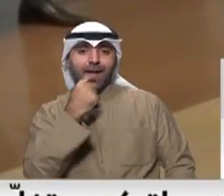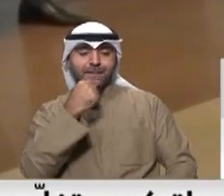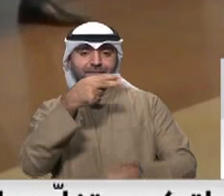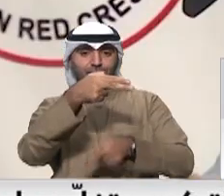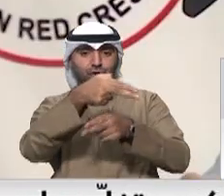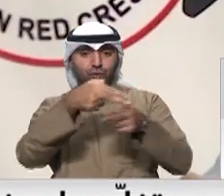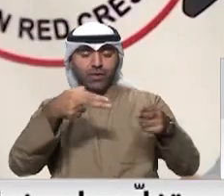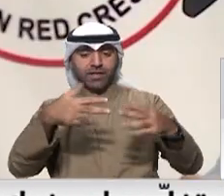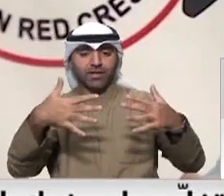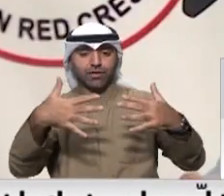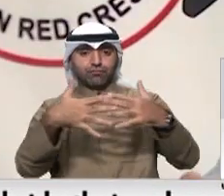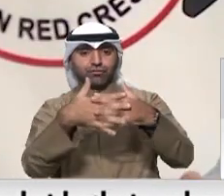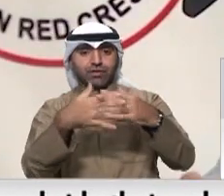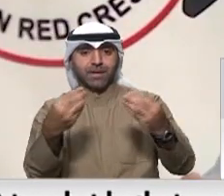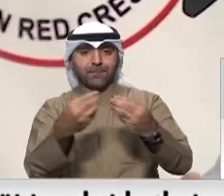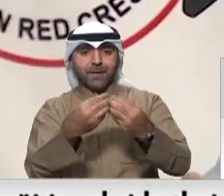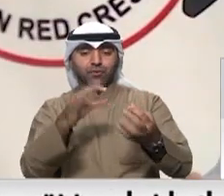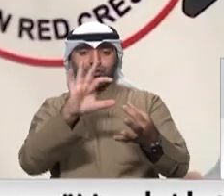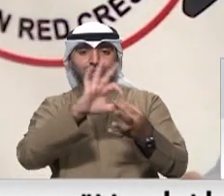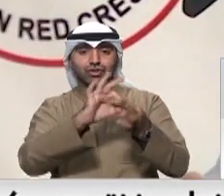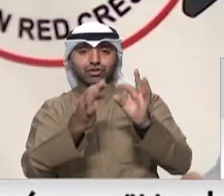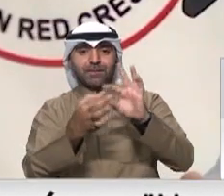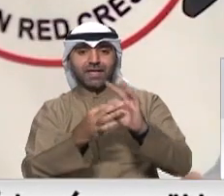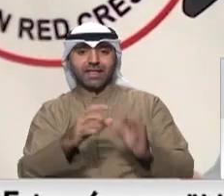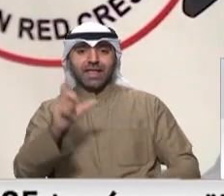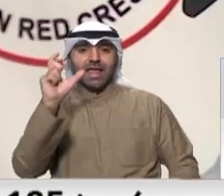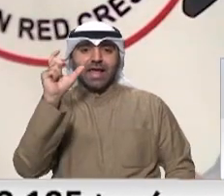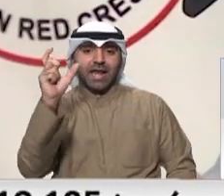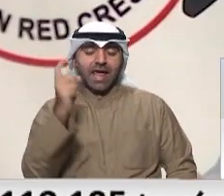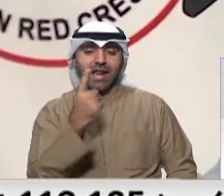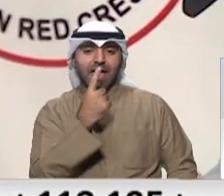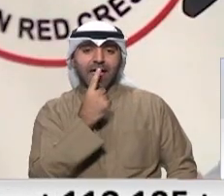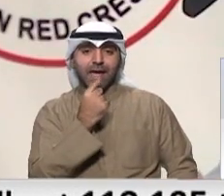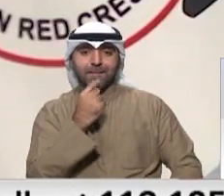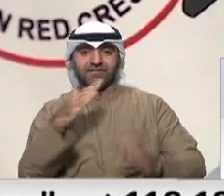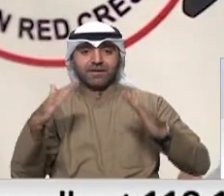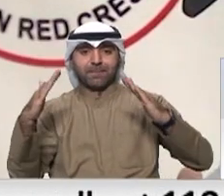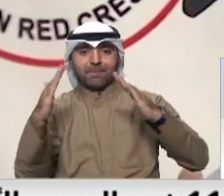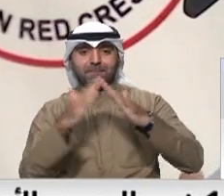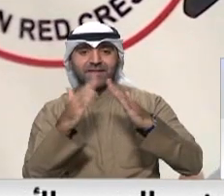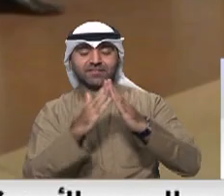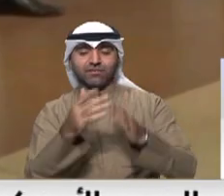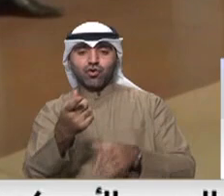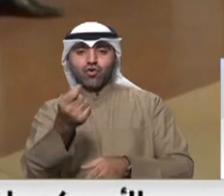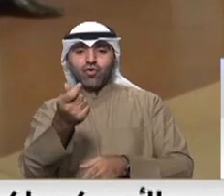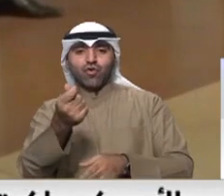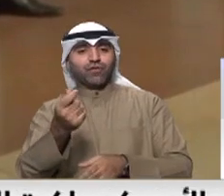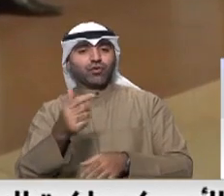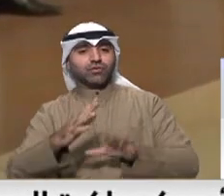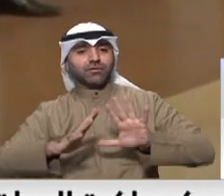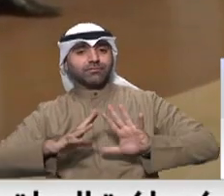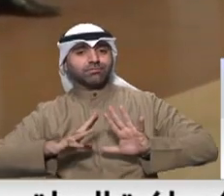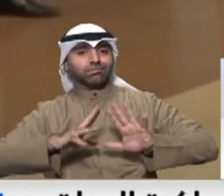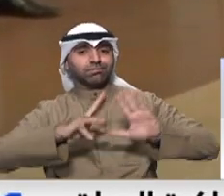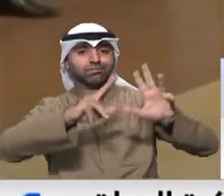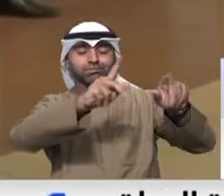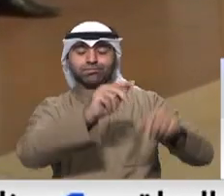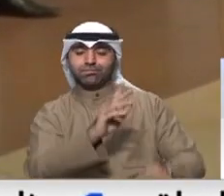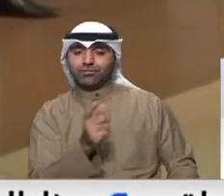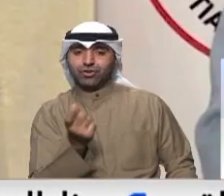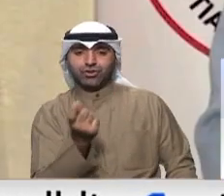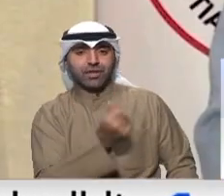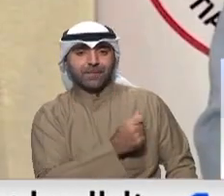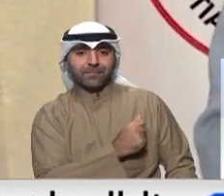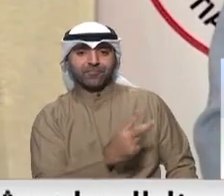من جمعية الهلال الأحمر الكويتي سيكون على مساحة 750 مترا وبسعة 35